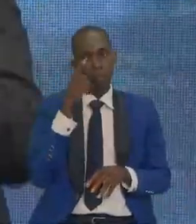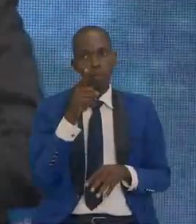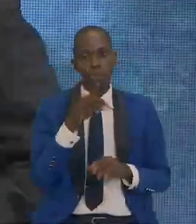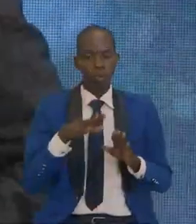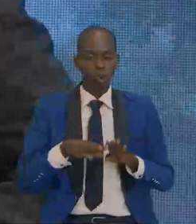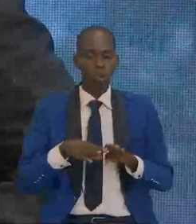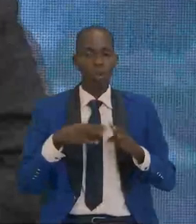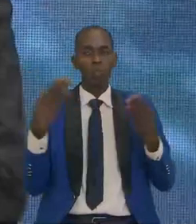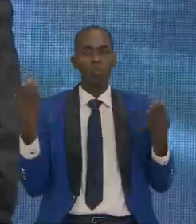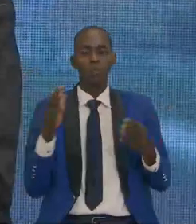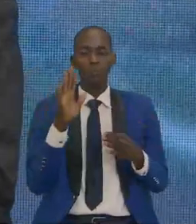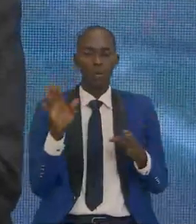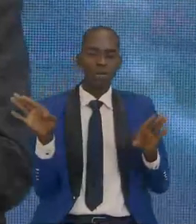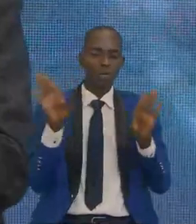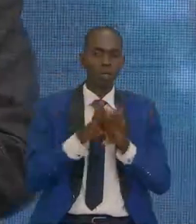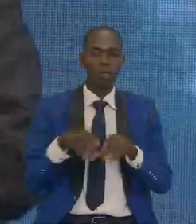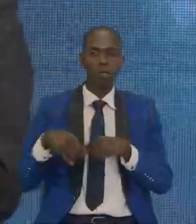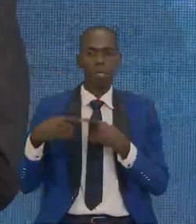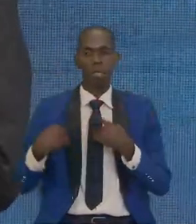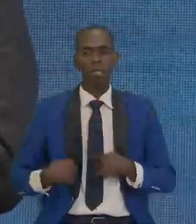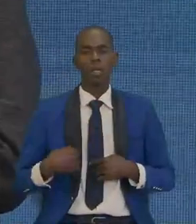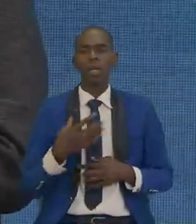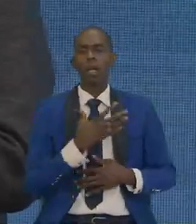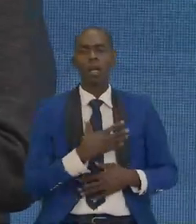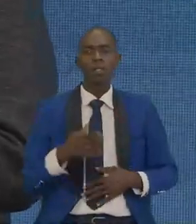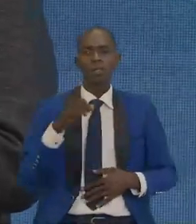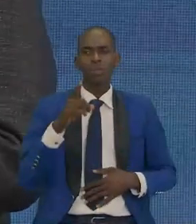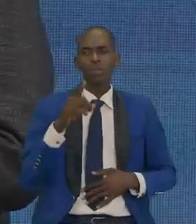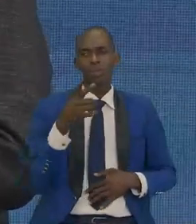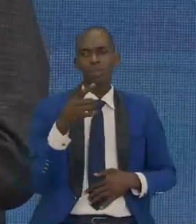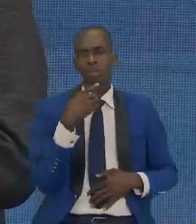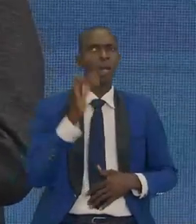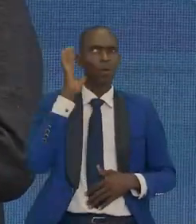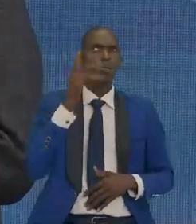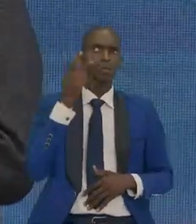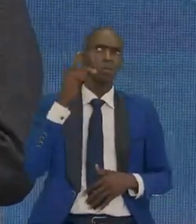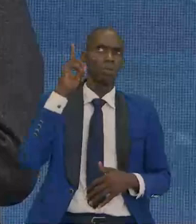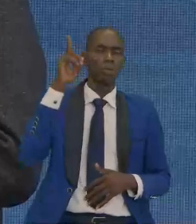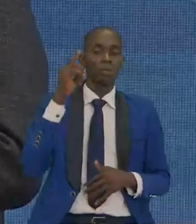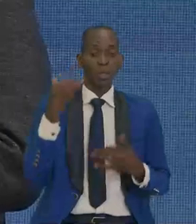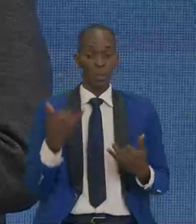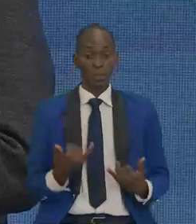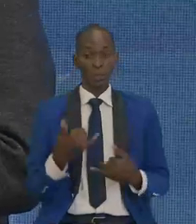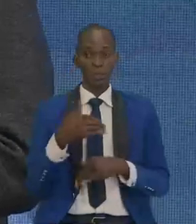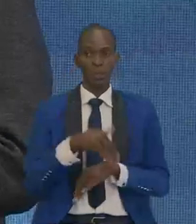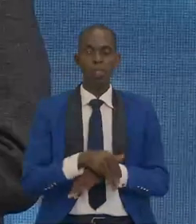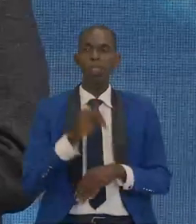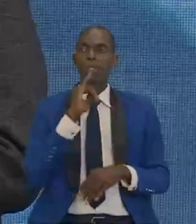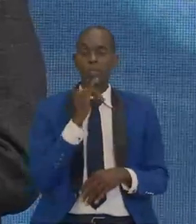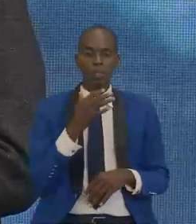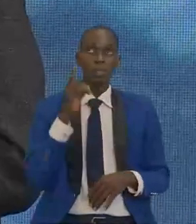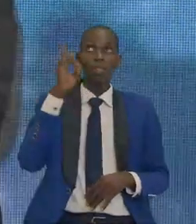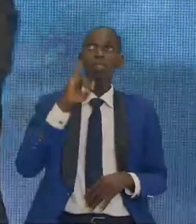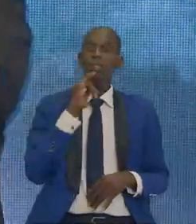comme vous ouvrez votre esprit fermé, comme vous ouvrez votre cœur fermé et vous dites, je